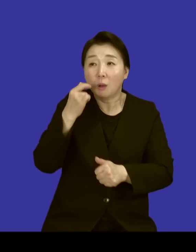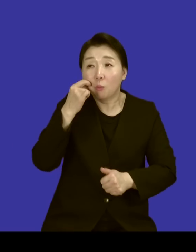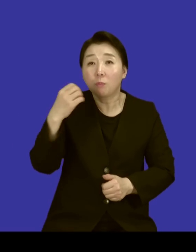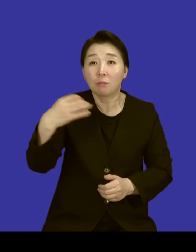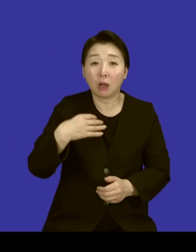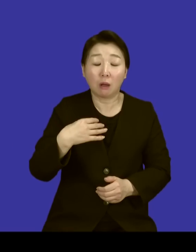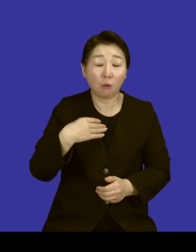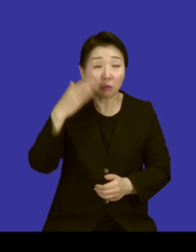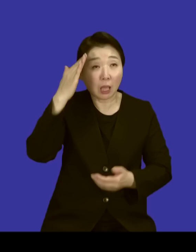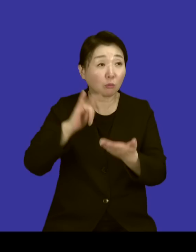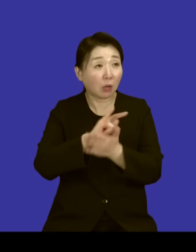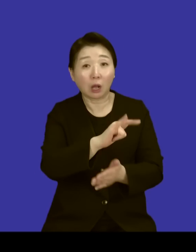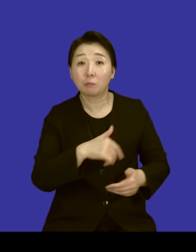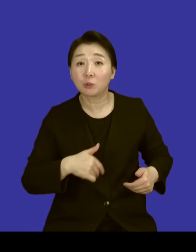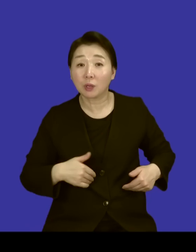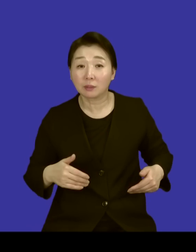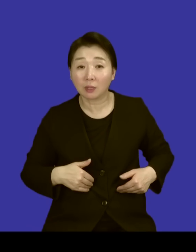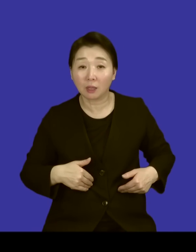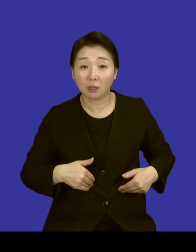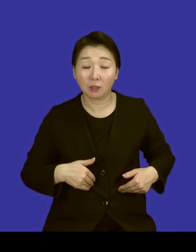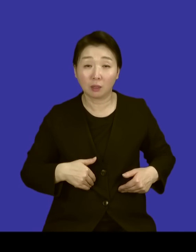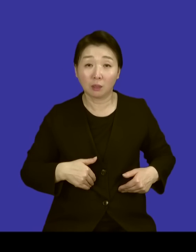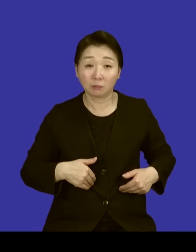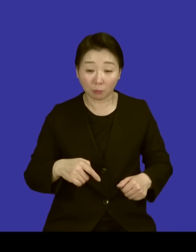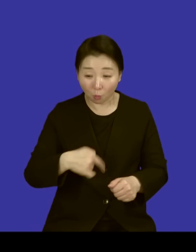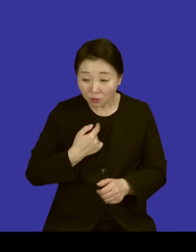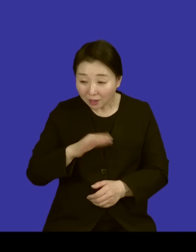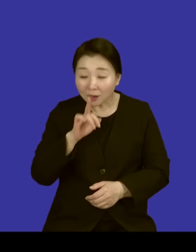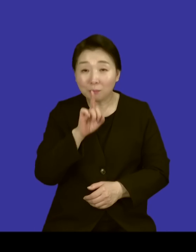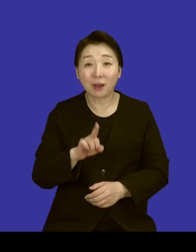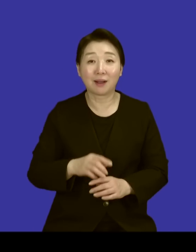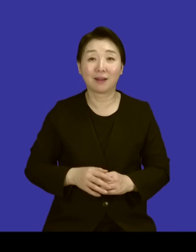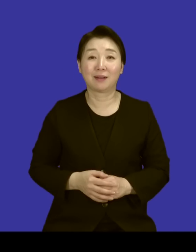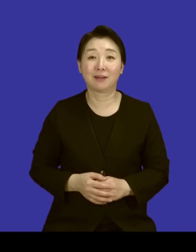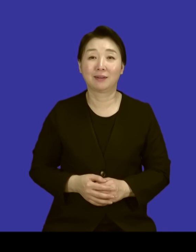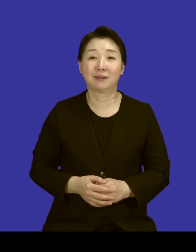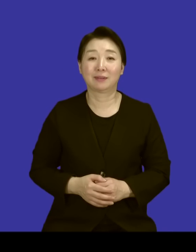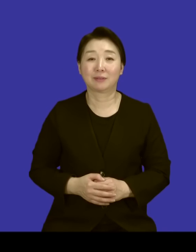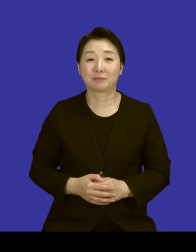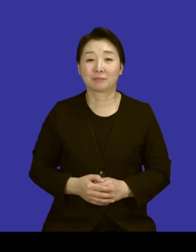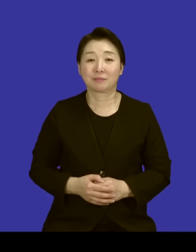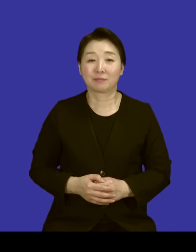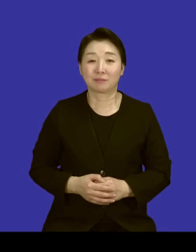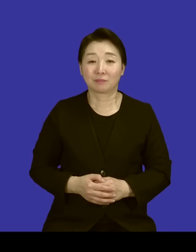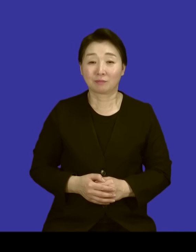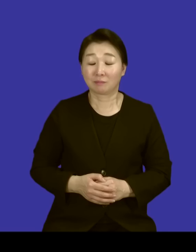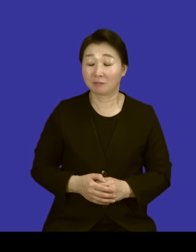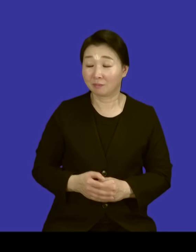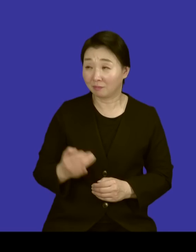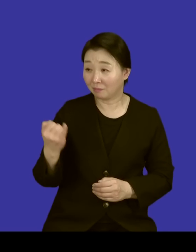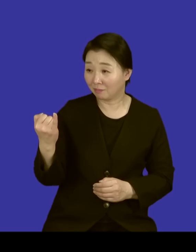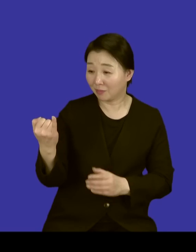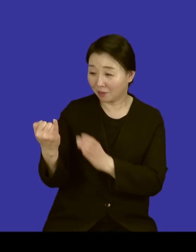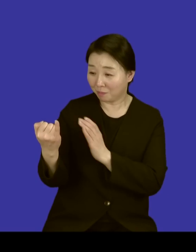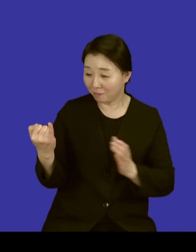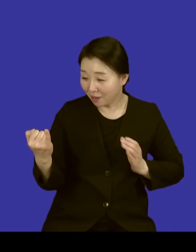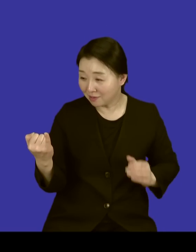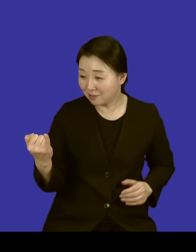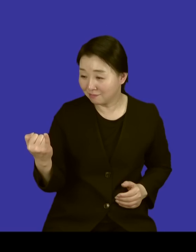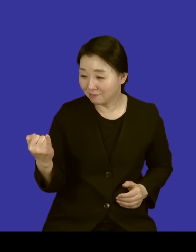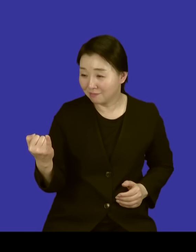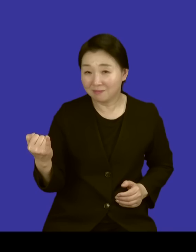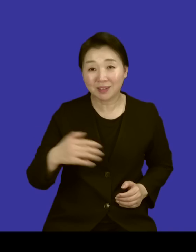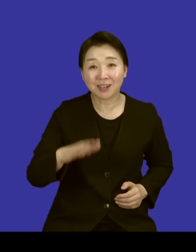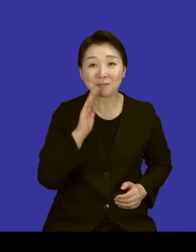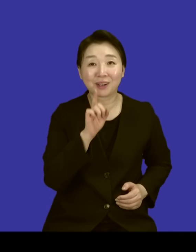난 가야 되는데 가고 싶은 당신만 가라는 거예요. 그러니까 제가 배신감이 있잖아요. 아니 배신감이 아니고 가지 말란